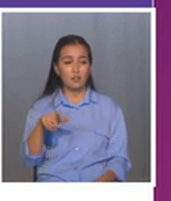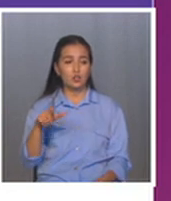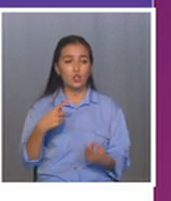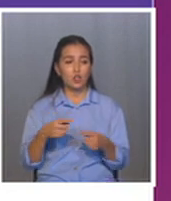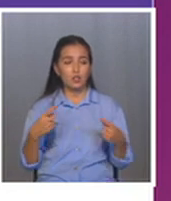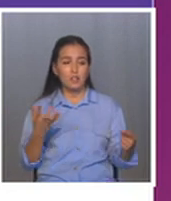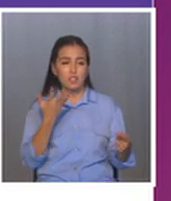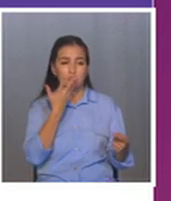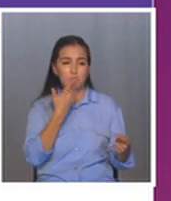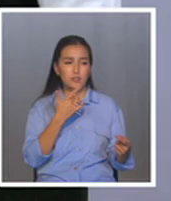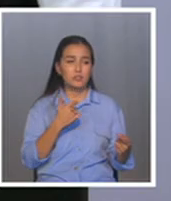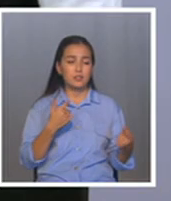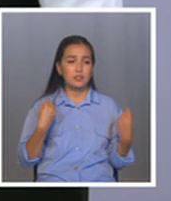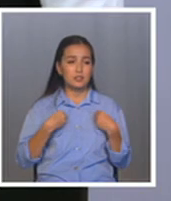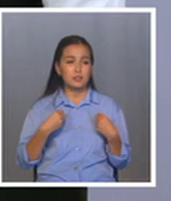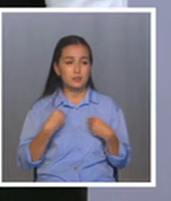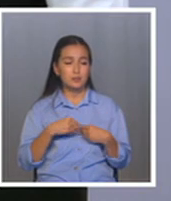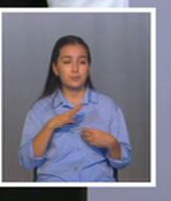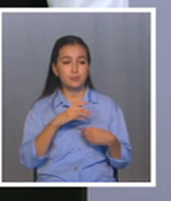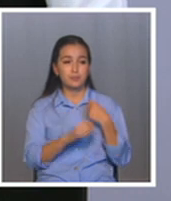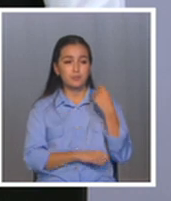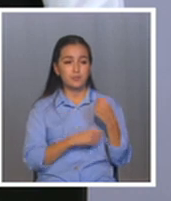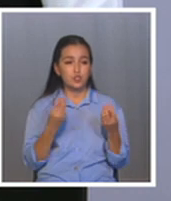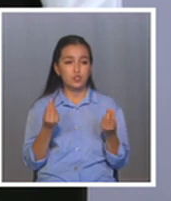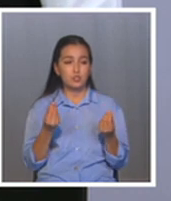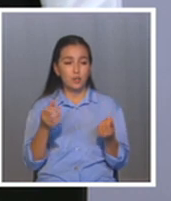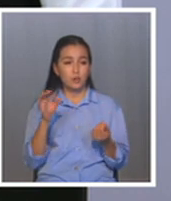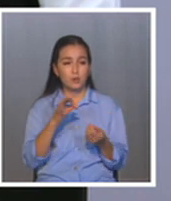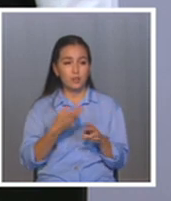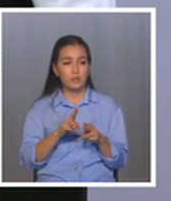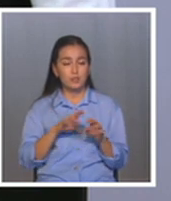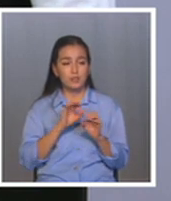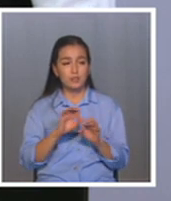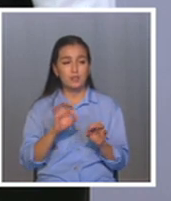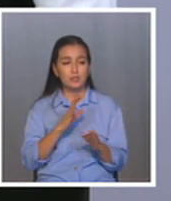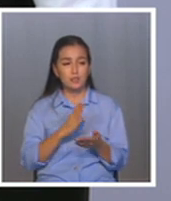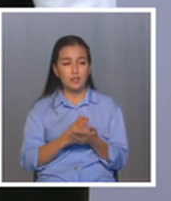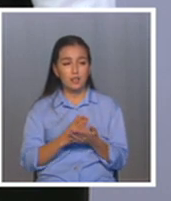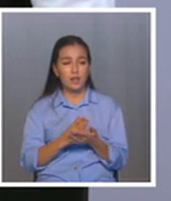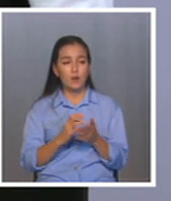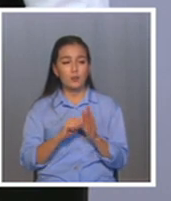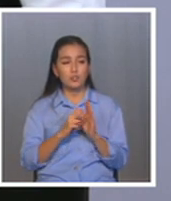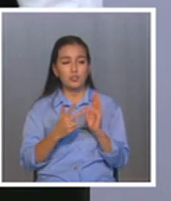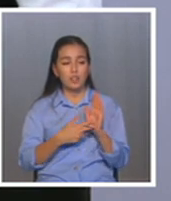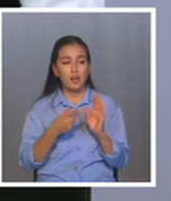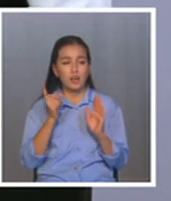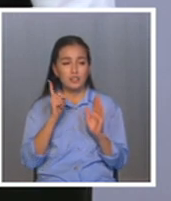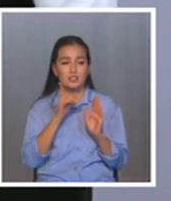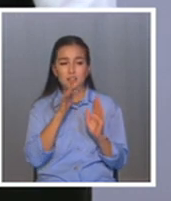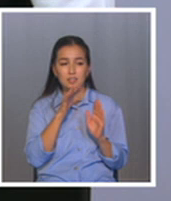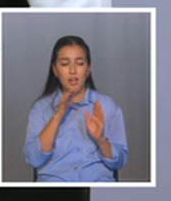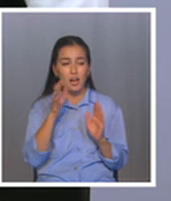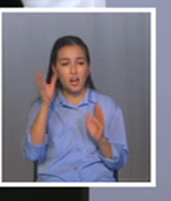түсті жібектен киім тігіп кигендігі туралы айтылады. Ал 18-ші ғасырдағы